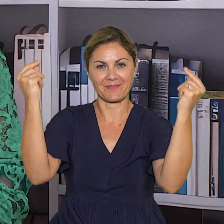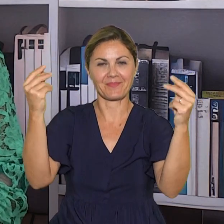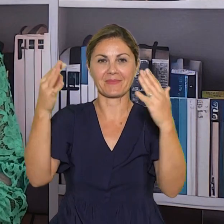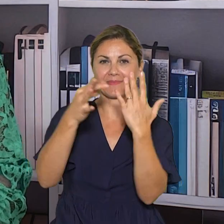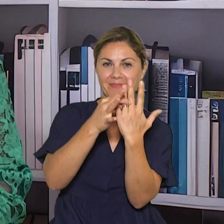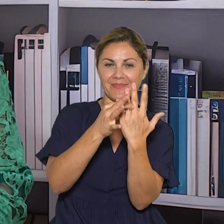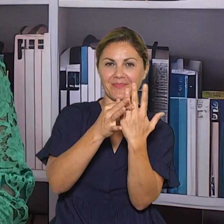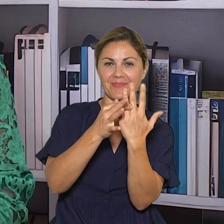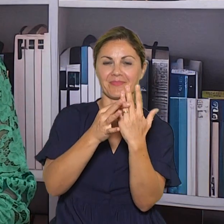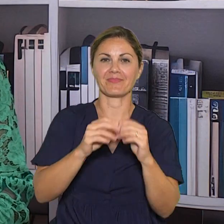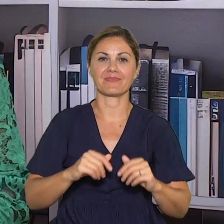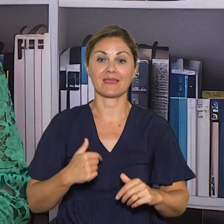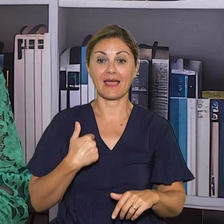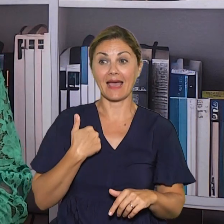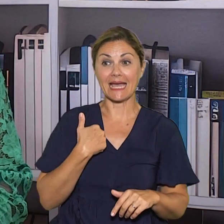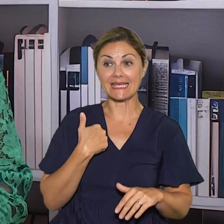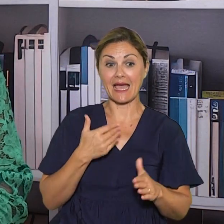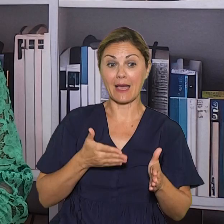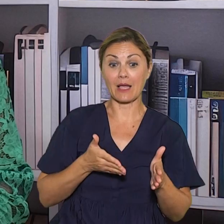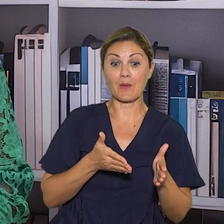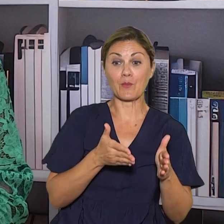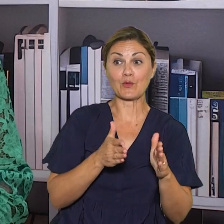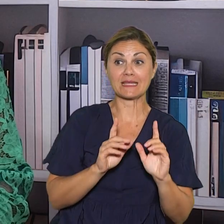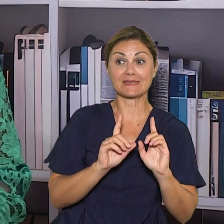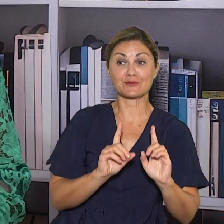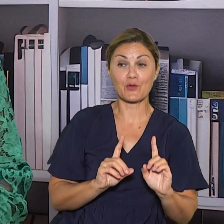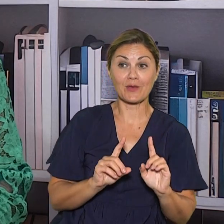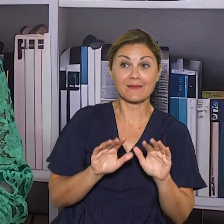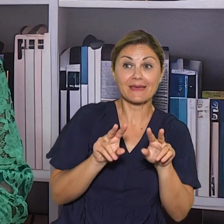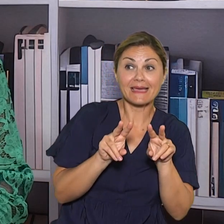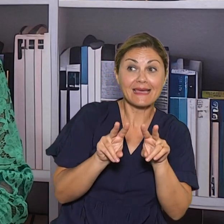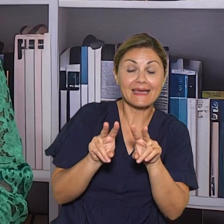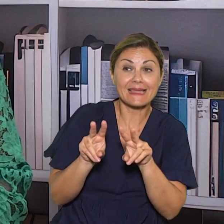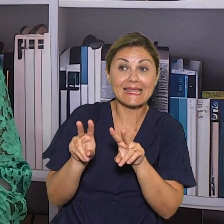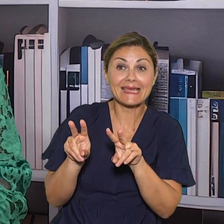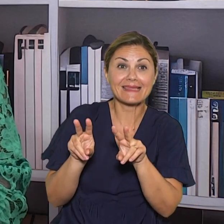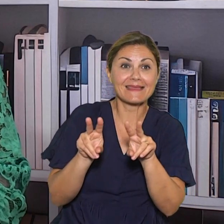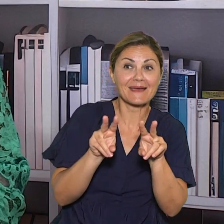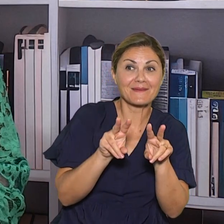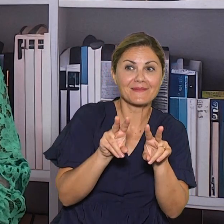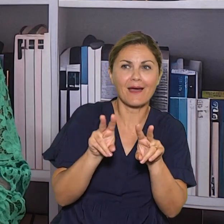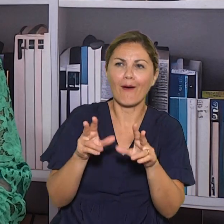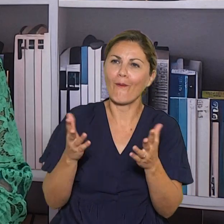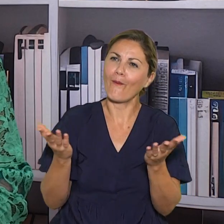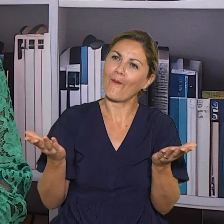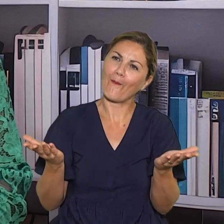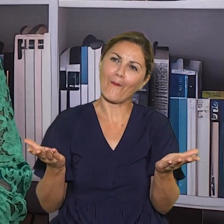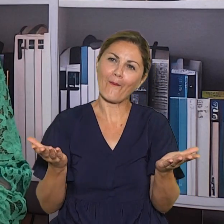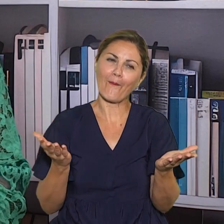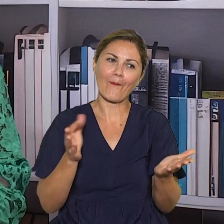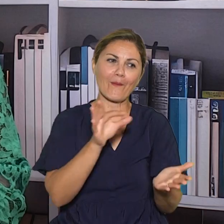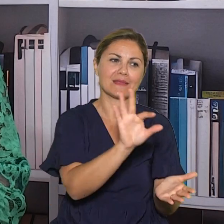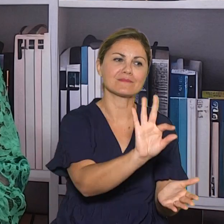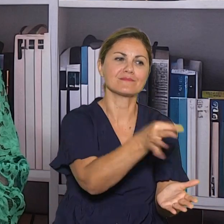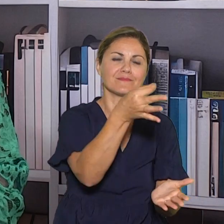bi se ženili. A ja bi kraj puta, kad dite stala, za boku maginj sve bi dala. Dilili su